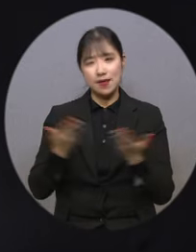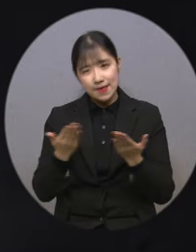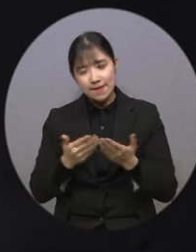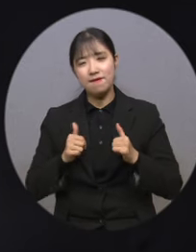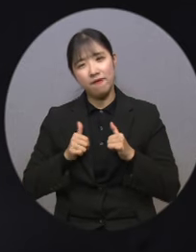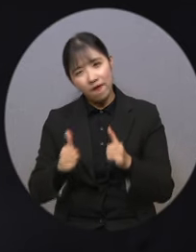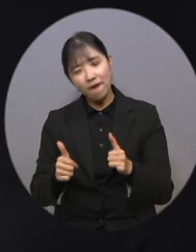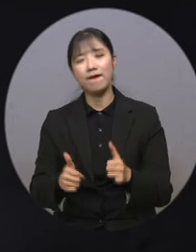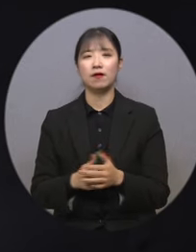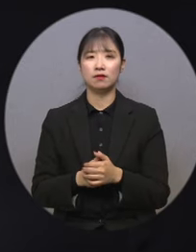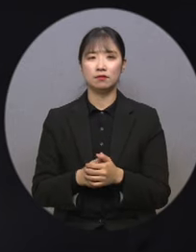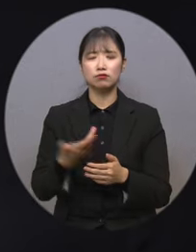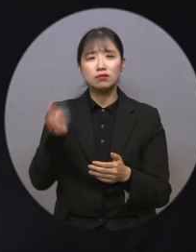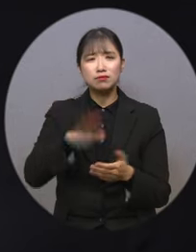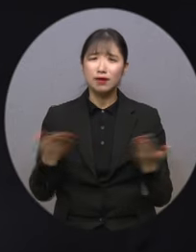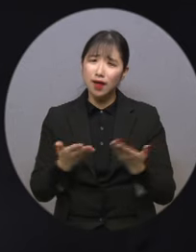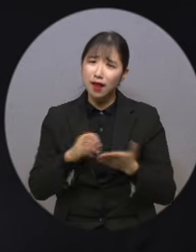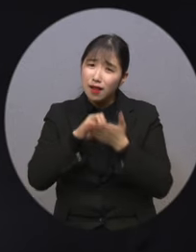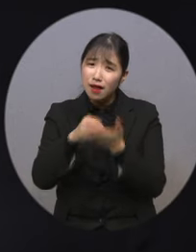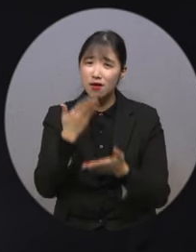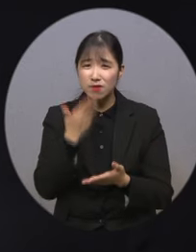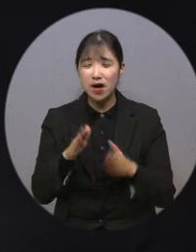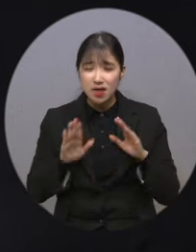구하고. 근데 지금 직장 구해집니까?